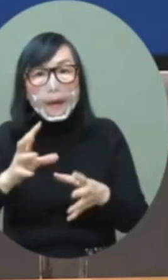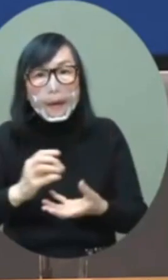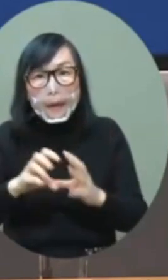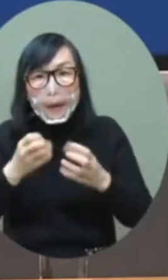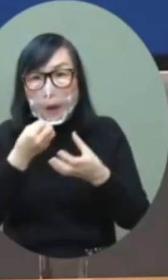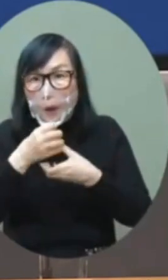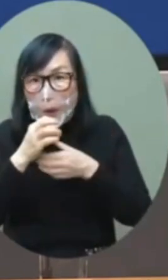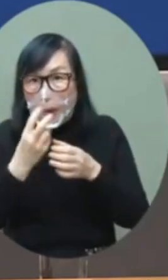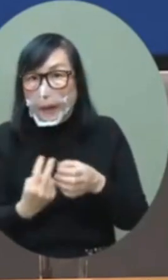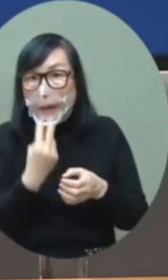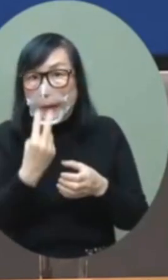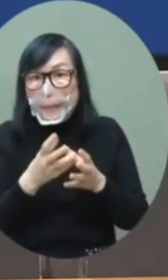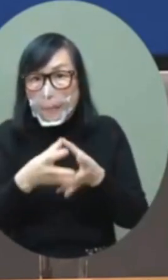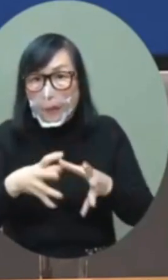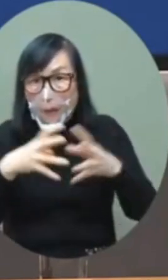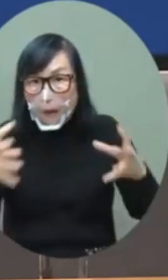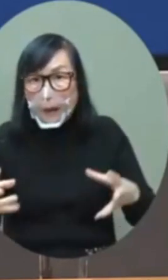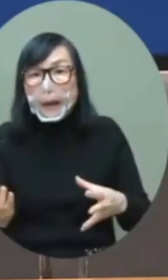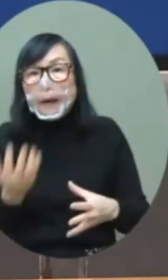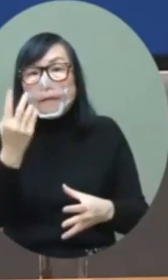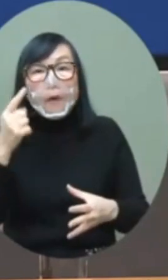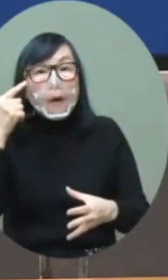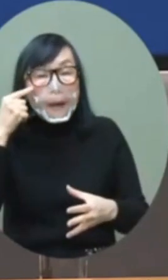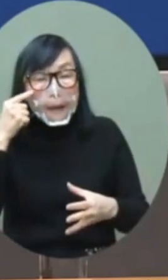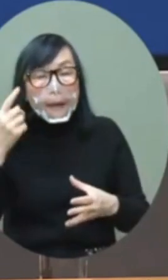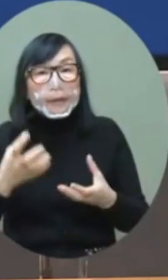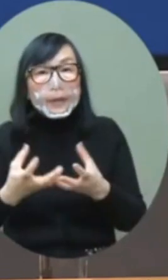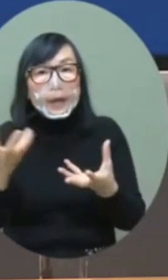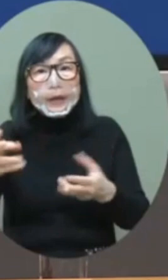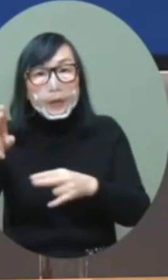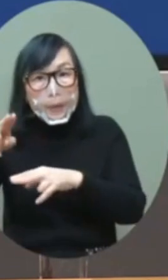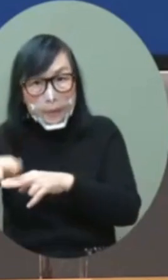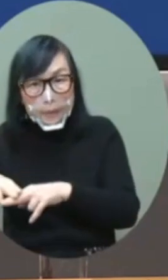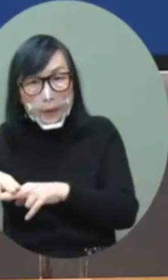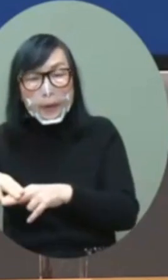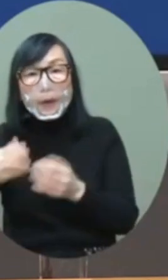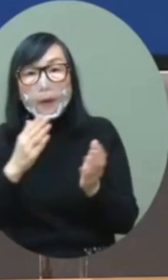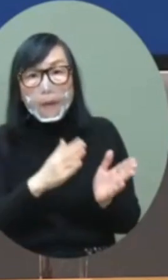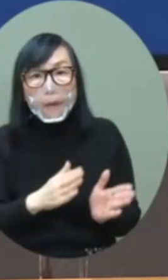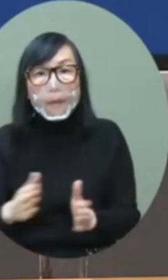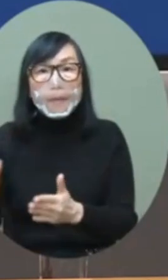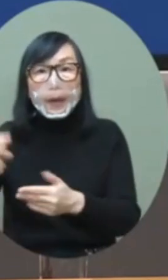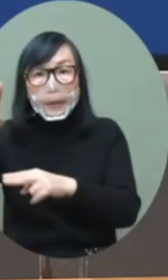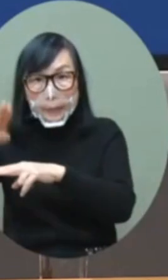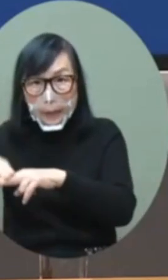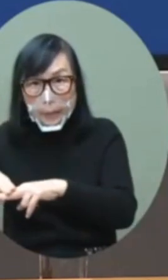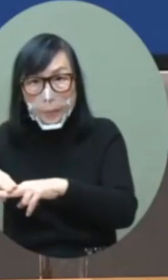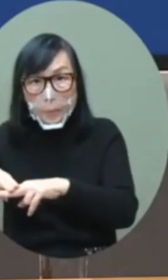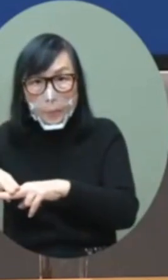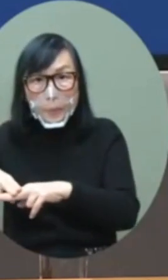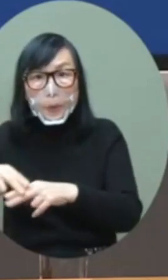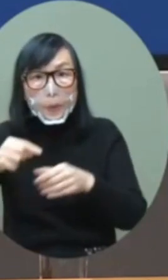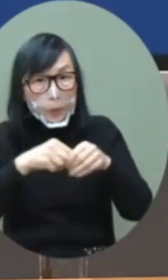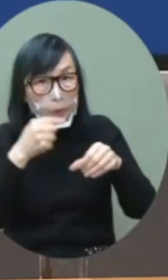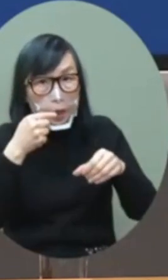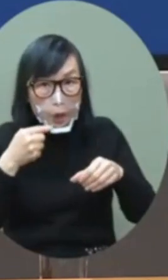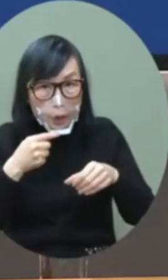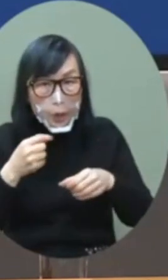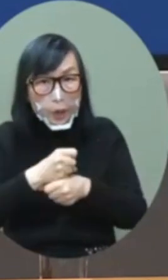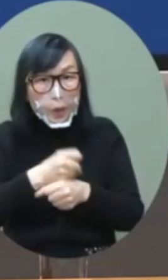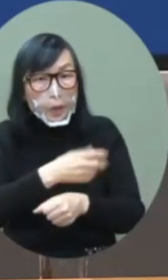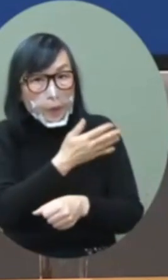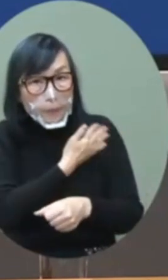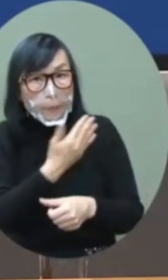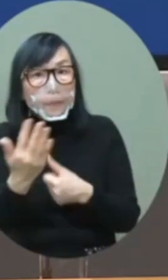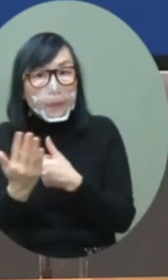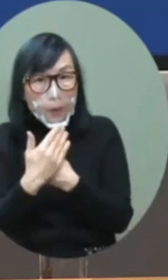驗室啊、火眼嘅實驗室啊，亦都係中央亦都係安排咗有啲內地嘅採樣人員嚟到